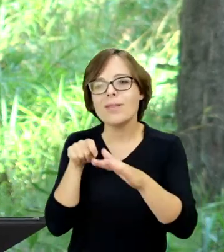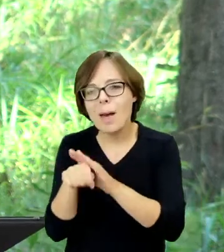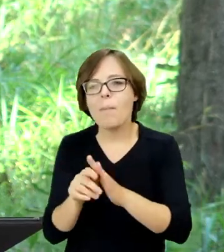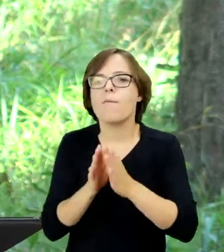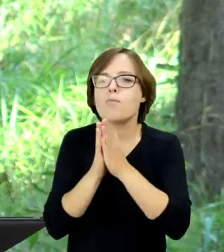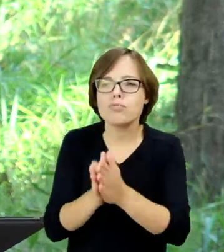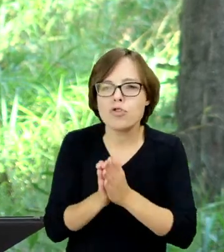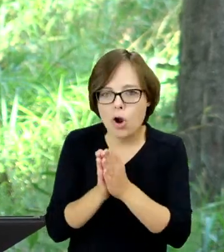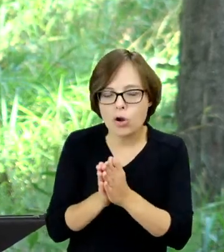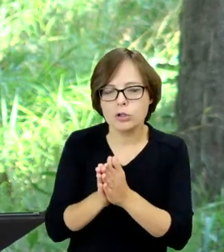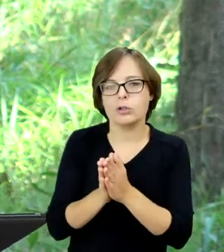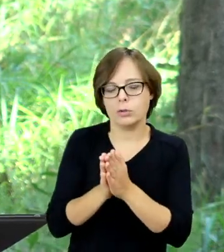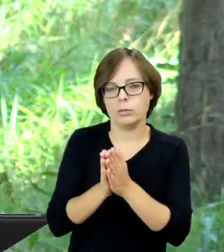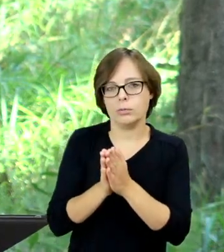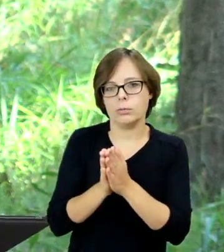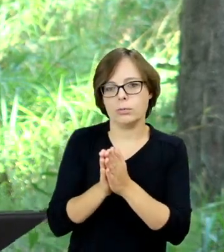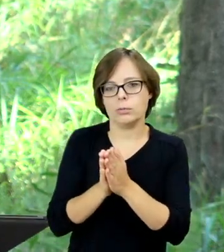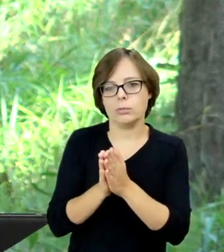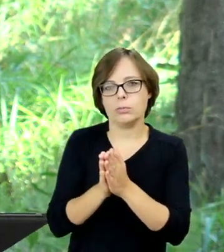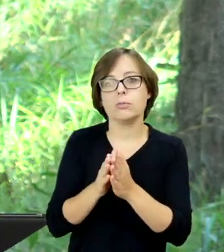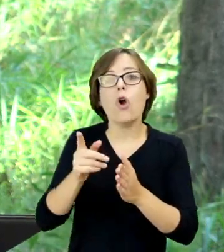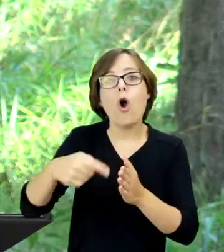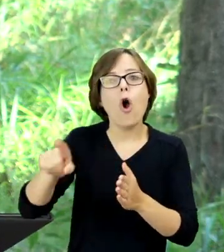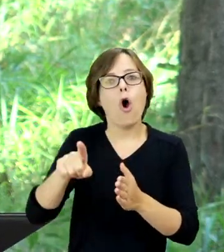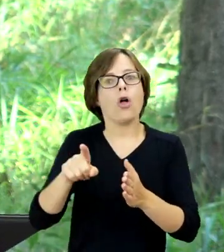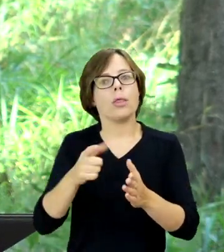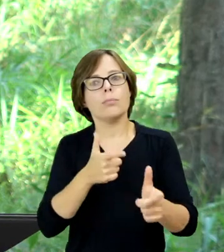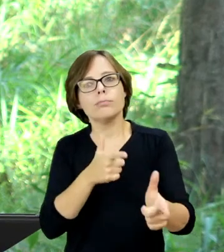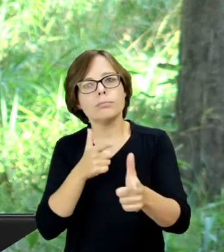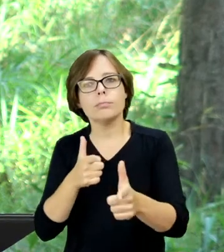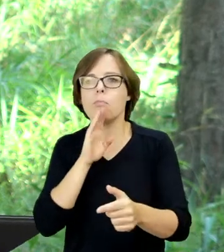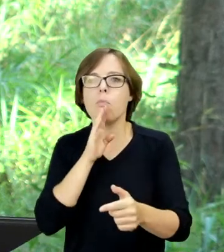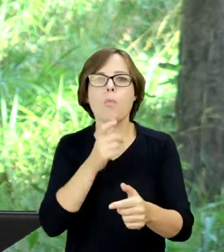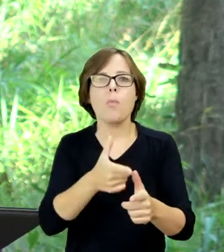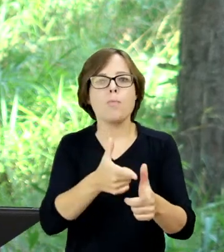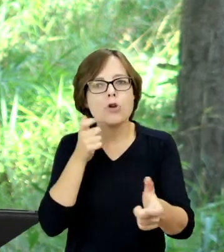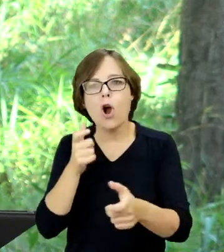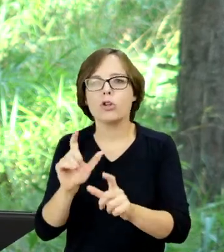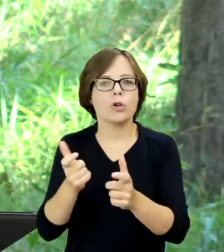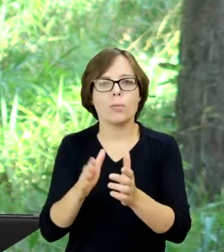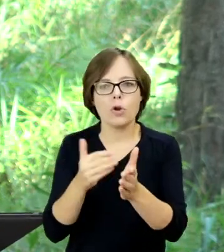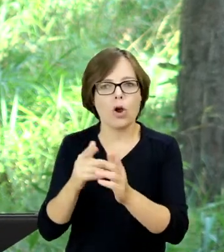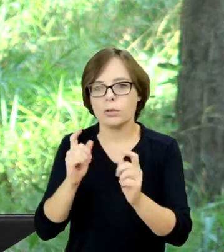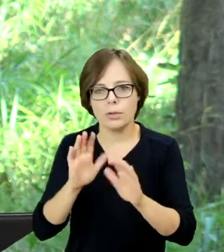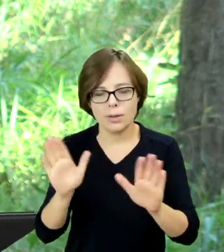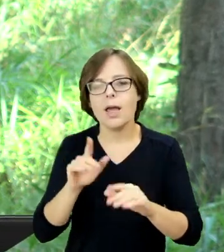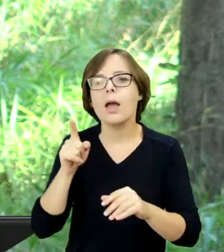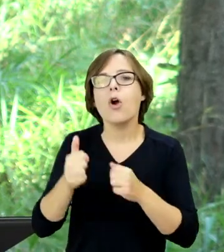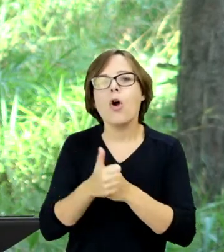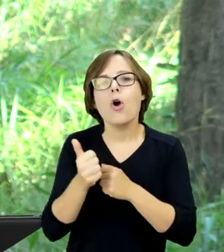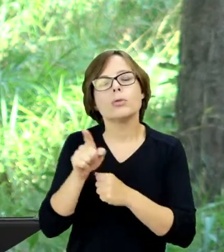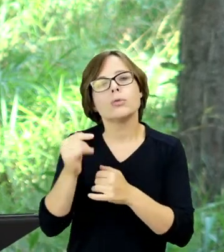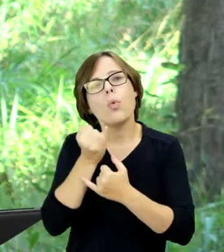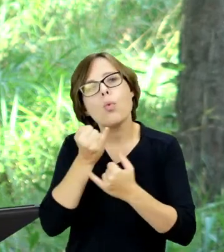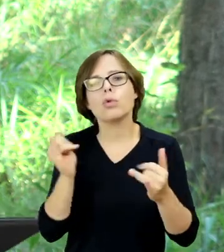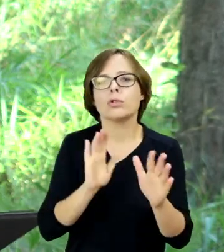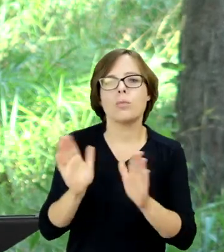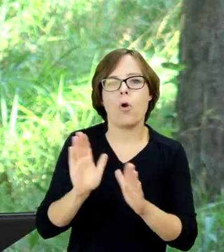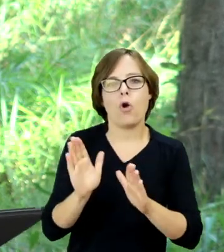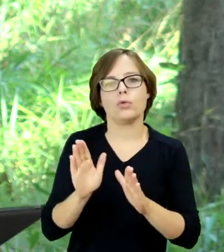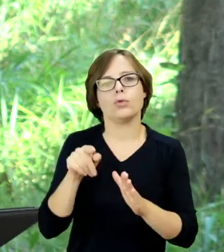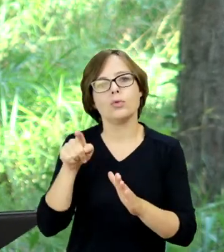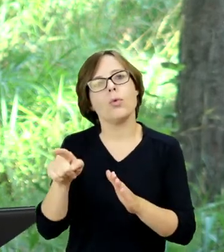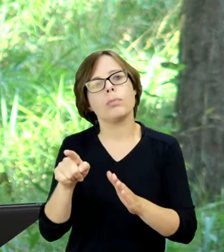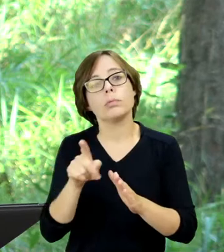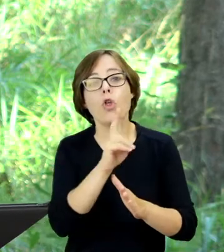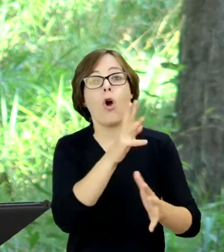żeby może nie chwytały za broń, ale żeby wszystkimi możliwymi sposobami walczących wspierały.